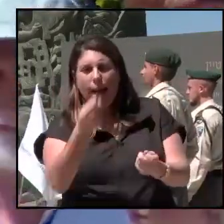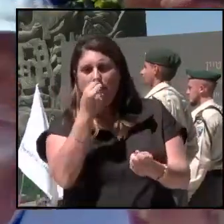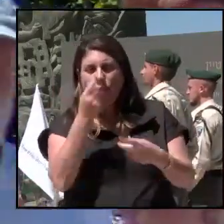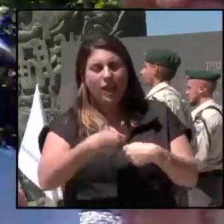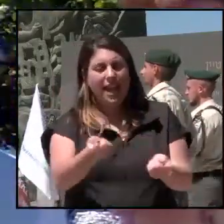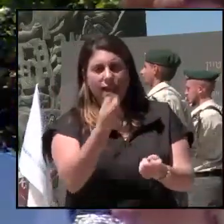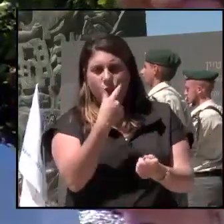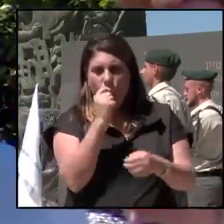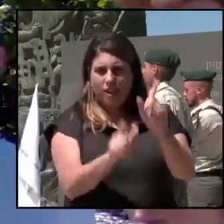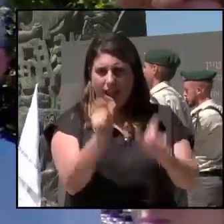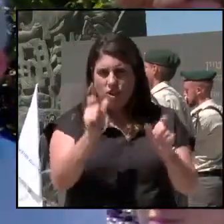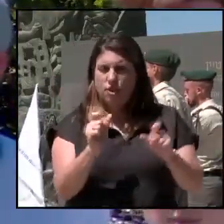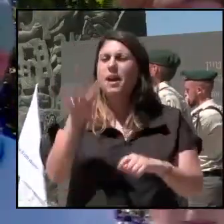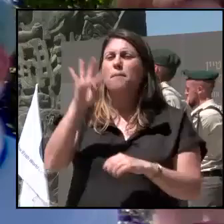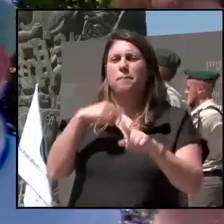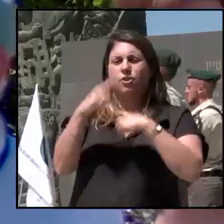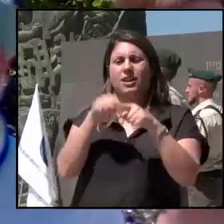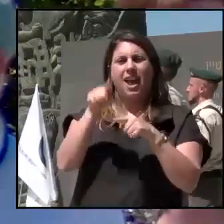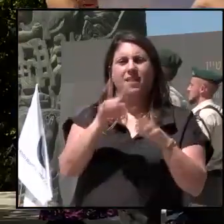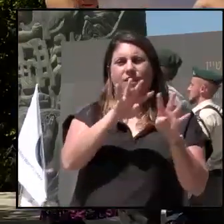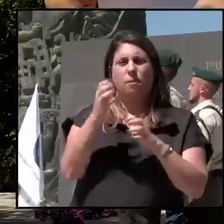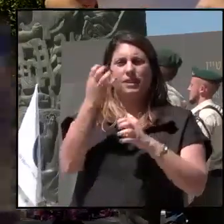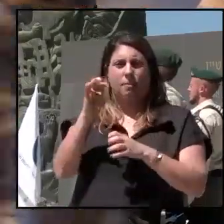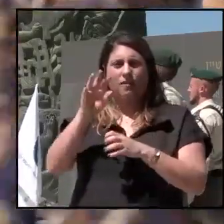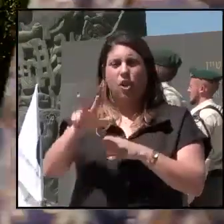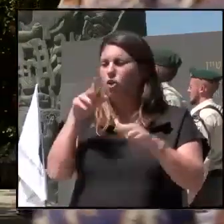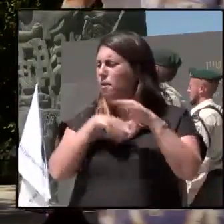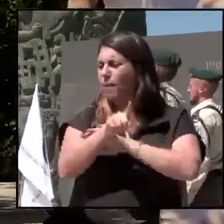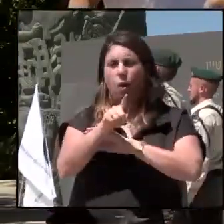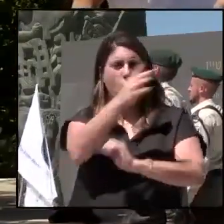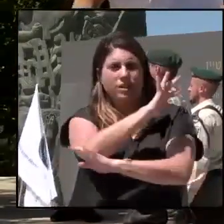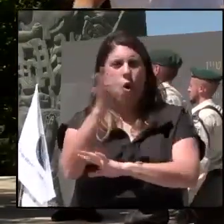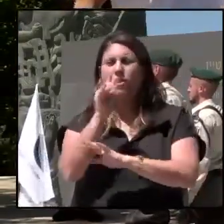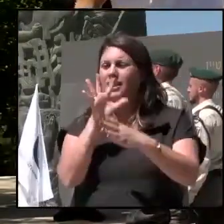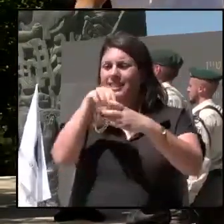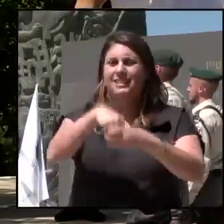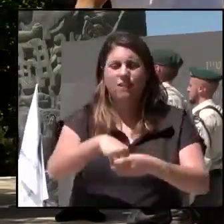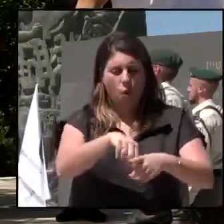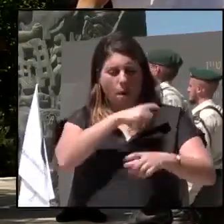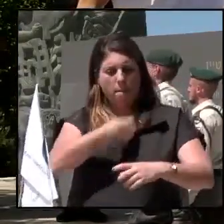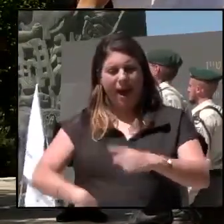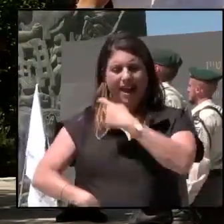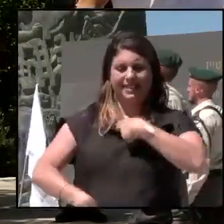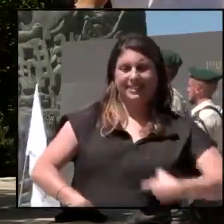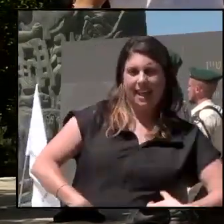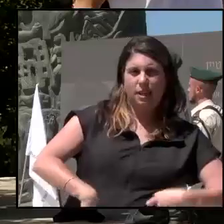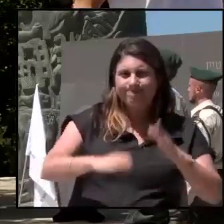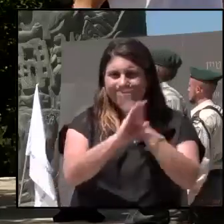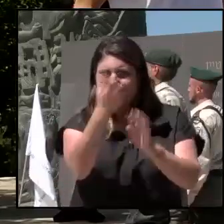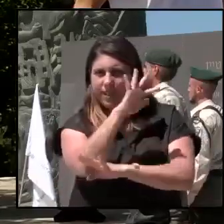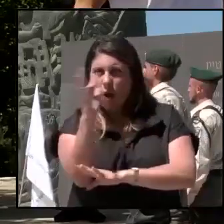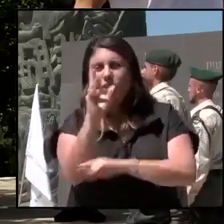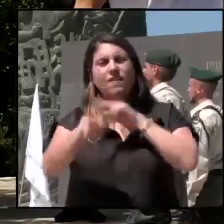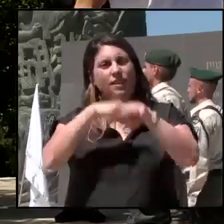ותרופות. באפריל 1943 ברחו ליערות והצטרפו לגדוד הפרטיזני קירוב, ובשורותיו